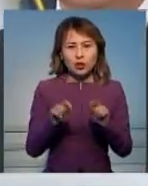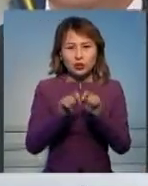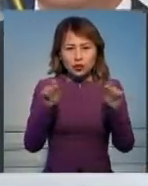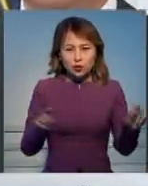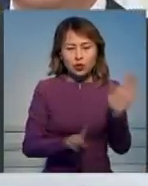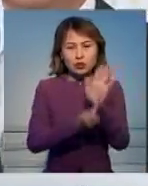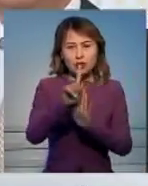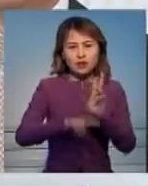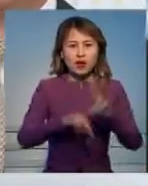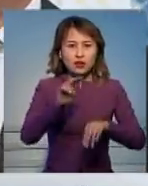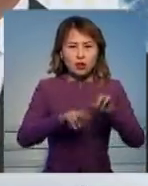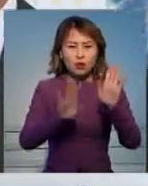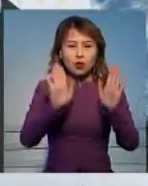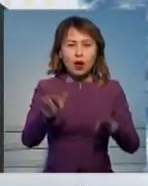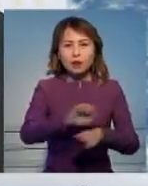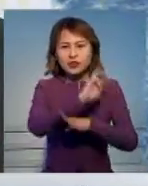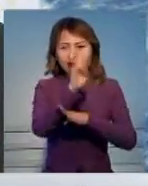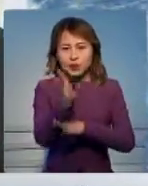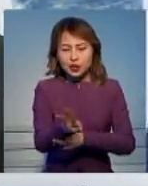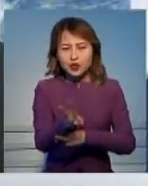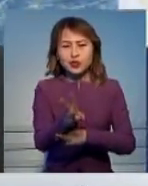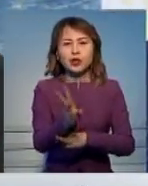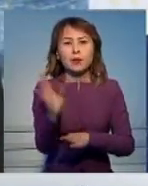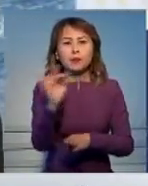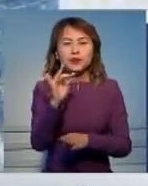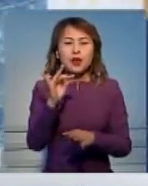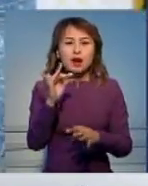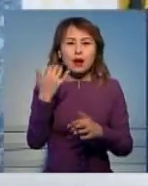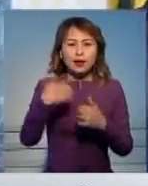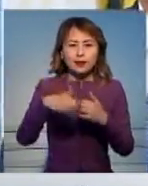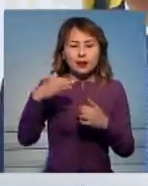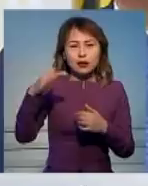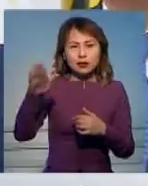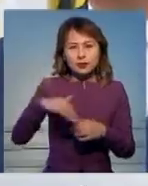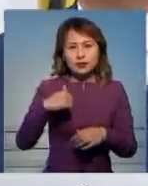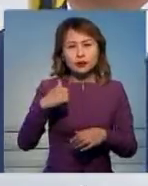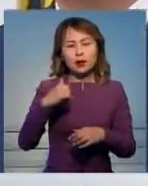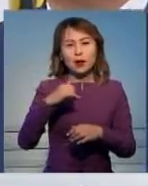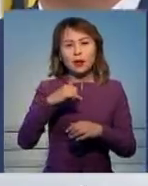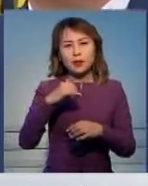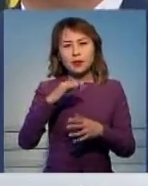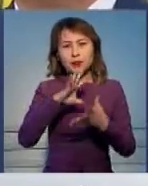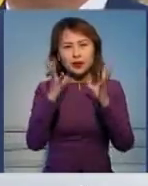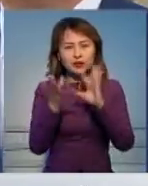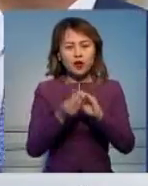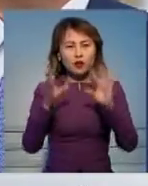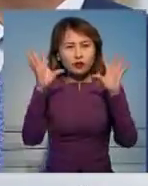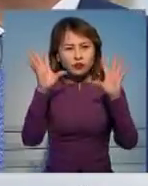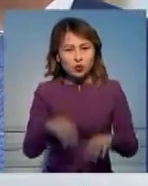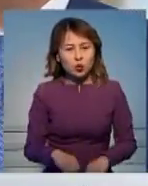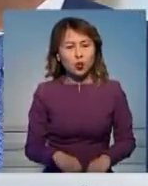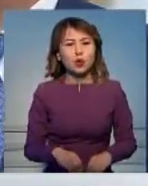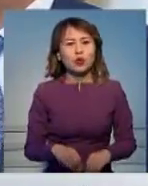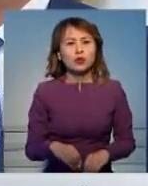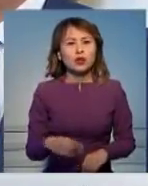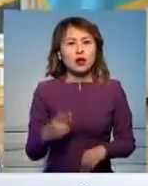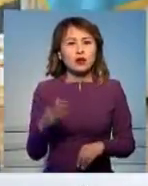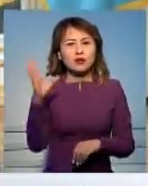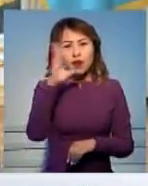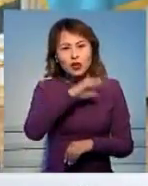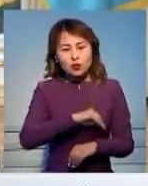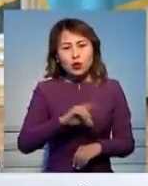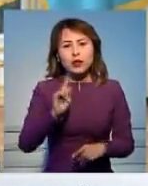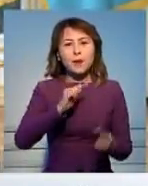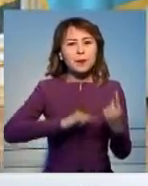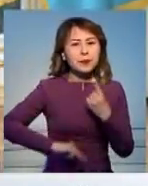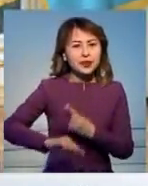студентов, обеспечивается увеличение микрокредитов и так далее. Все это огромная возможность для